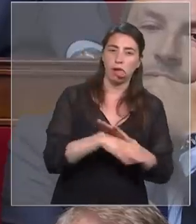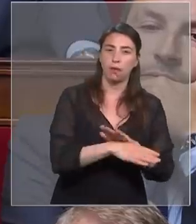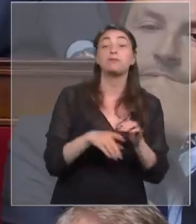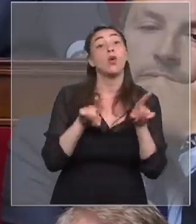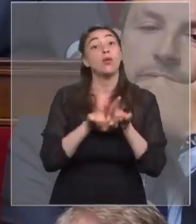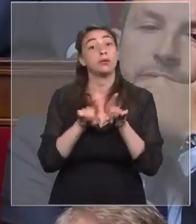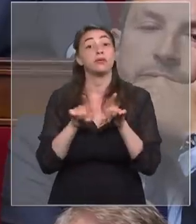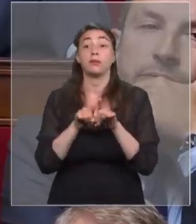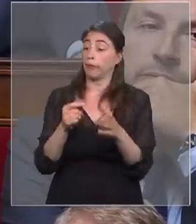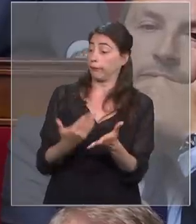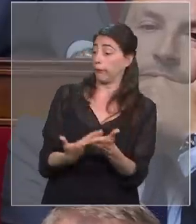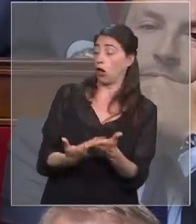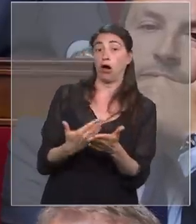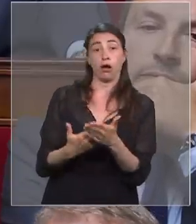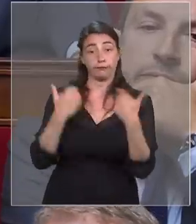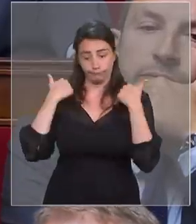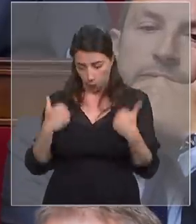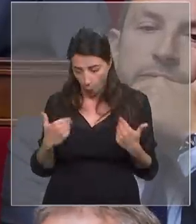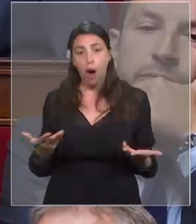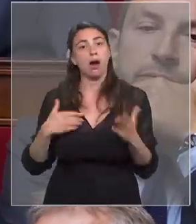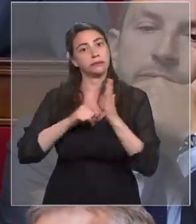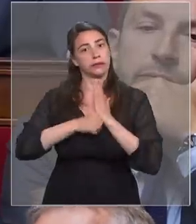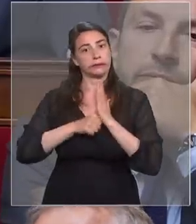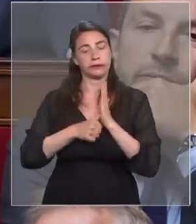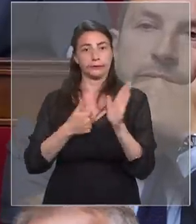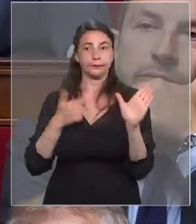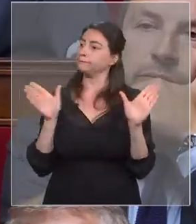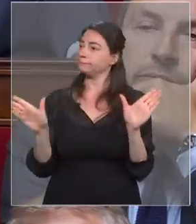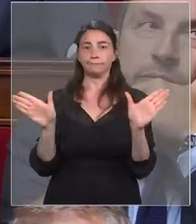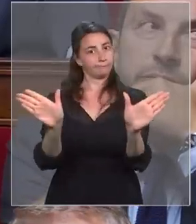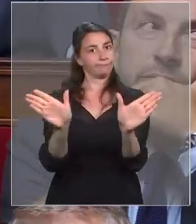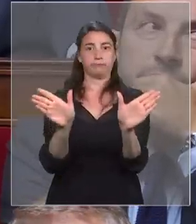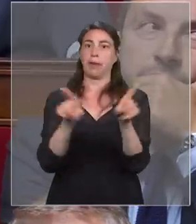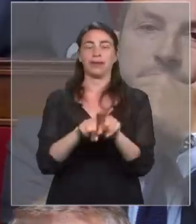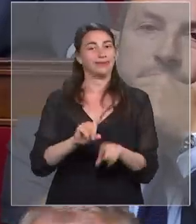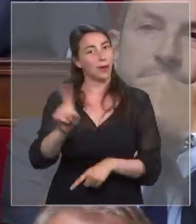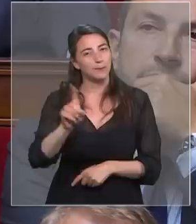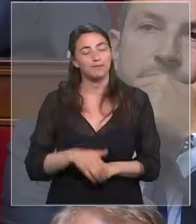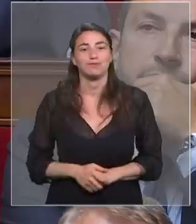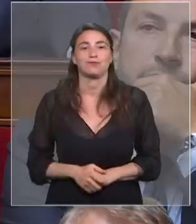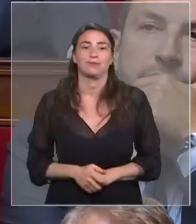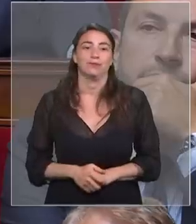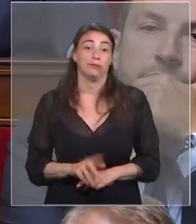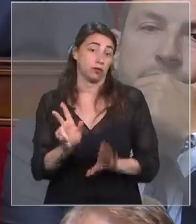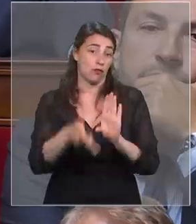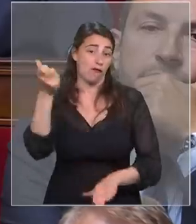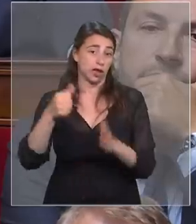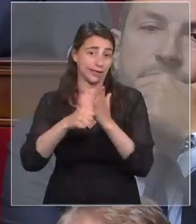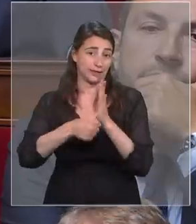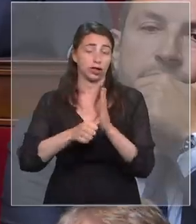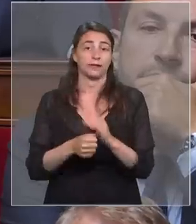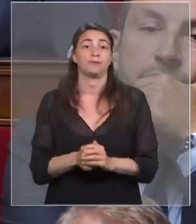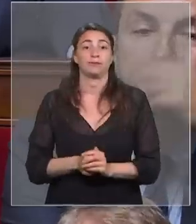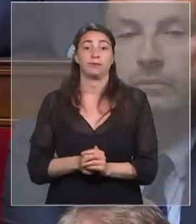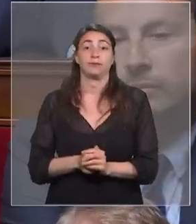identités. Les cartes vitales prêtées, les usurpations d'identité font partie du paysage. Seule la carte vitale biométrique